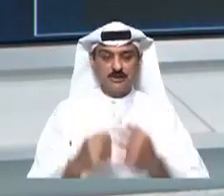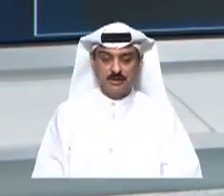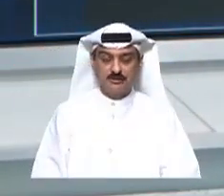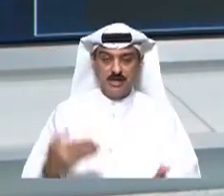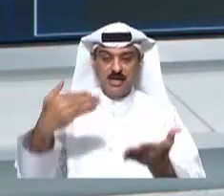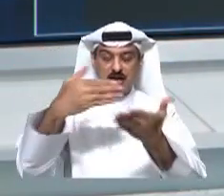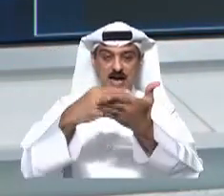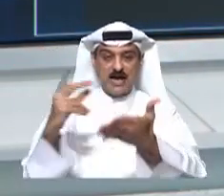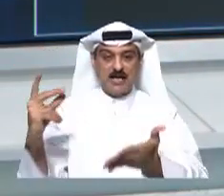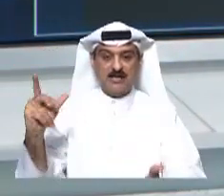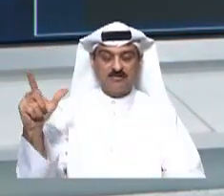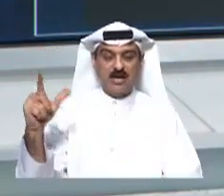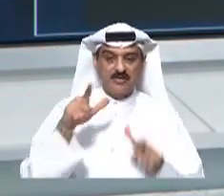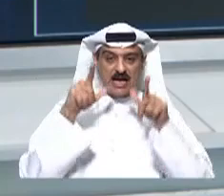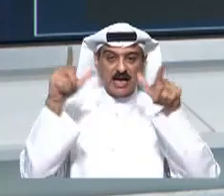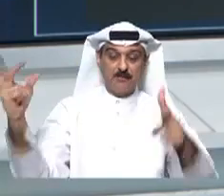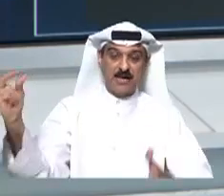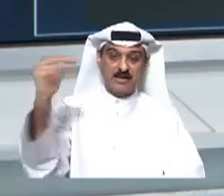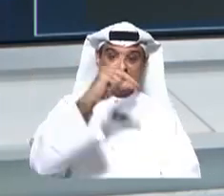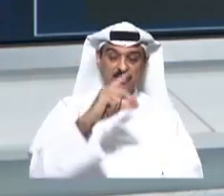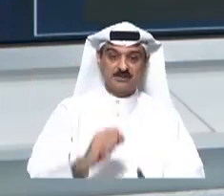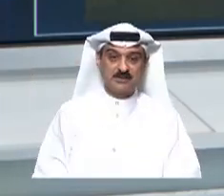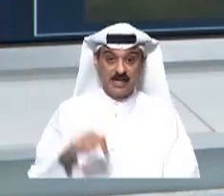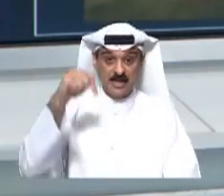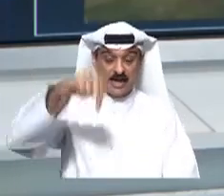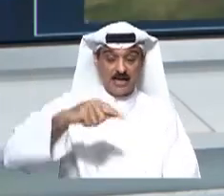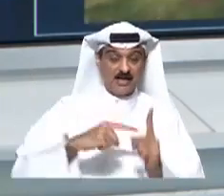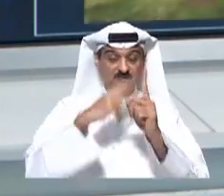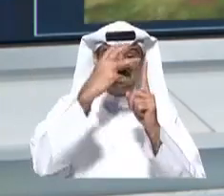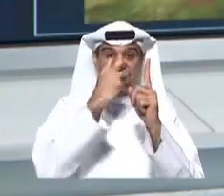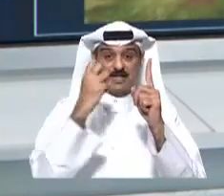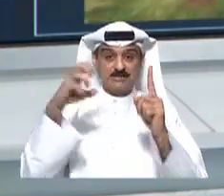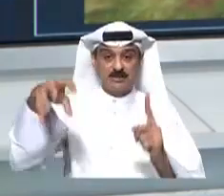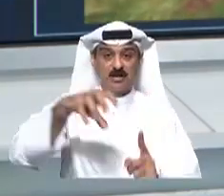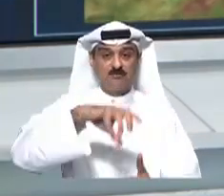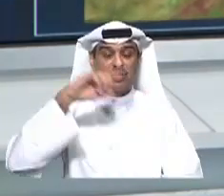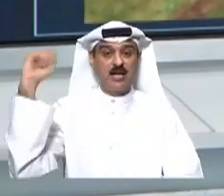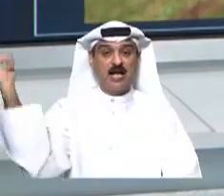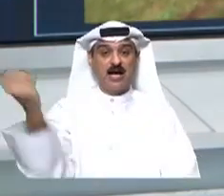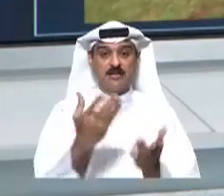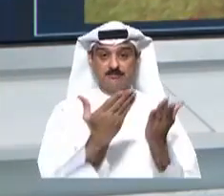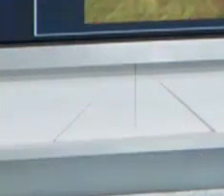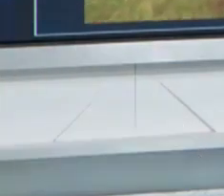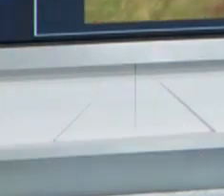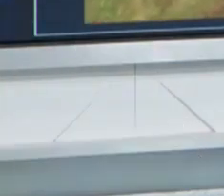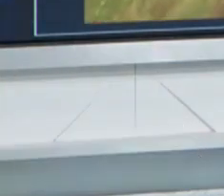أن تنتهي نشرتنا الجوية، شكرا على حسن المتابعة، والآن مع درجات الحرارة حول عواصم العالم.